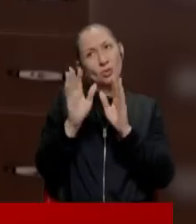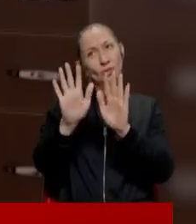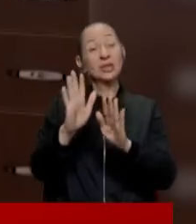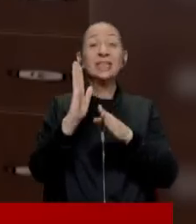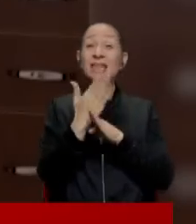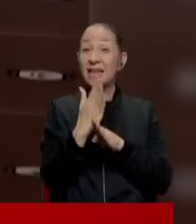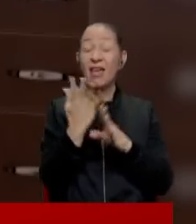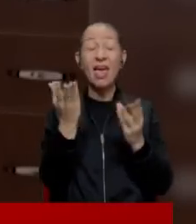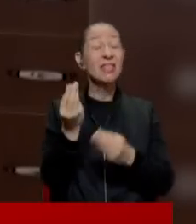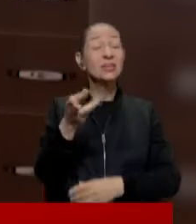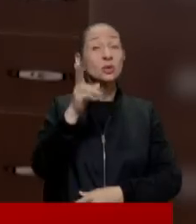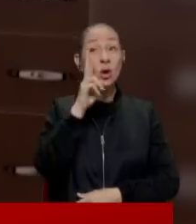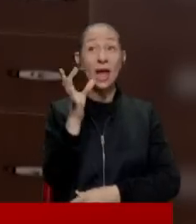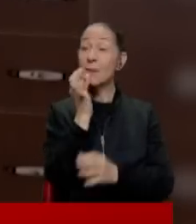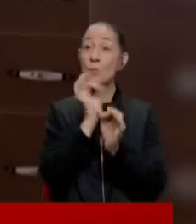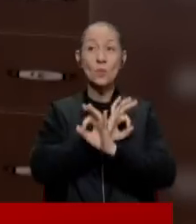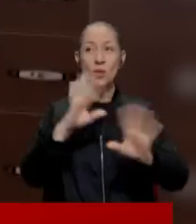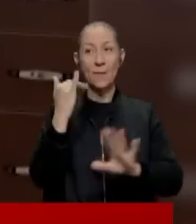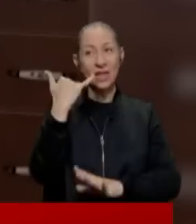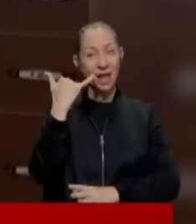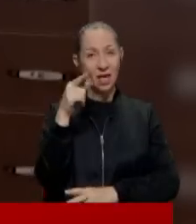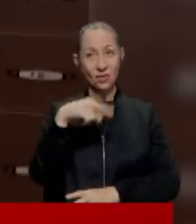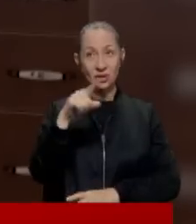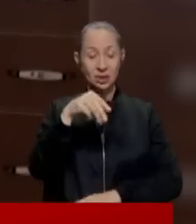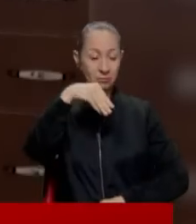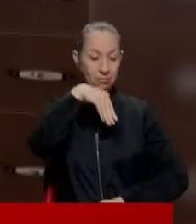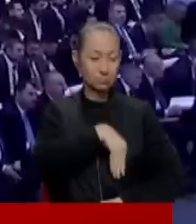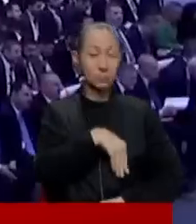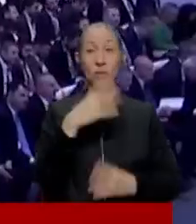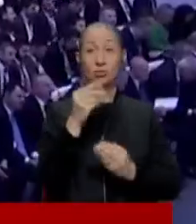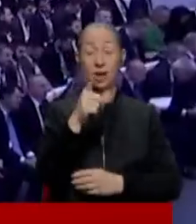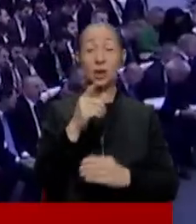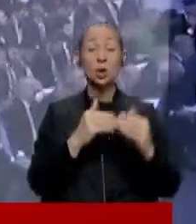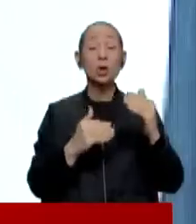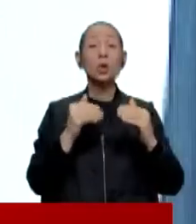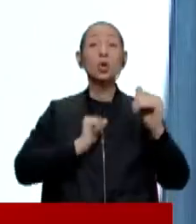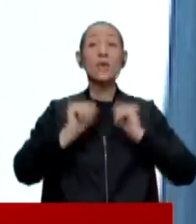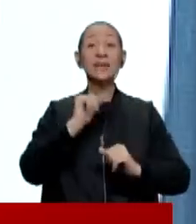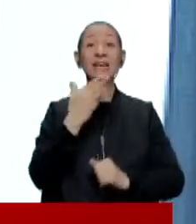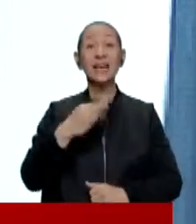çünkü en son en mükemmel Telefonlarınız cebinizde olacak yüksek